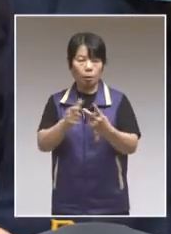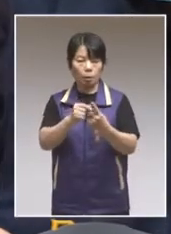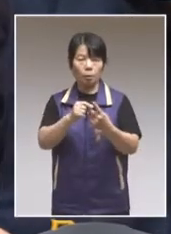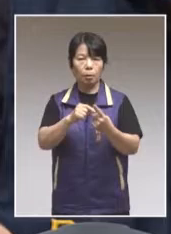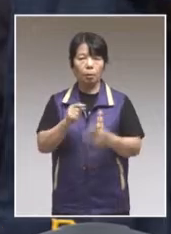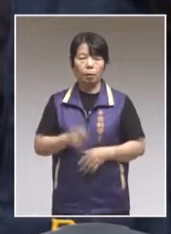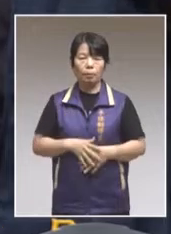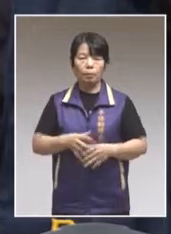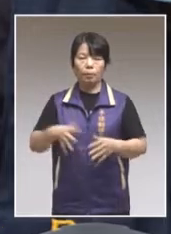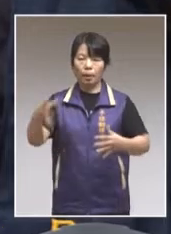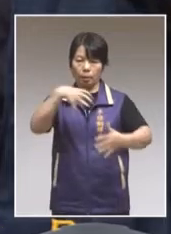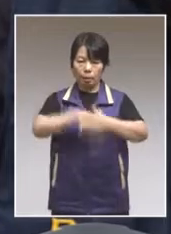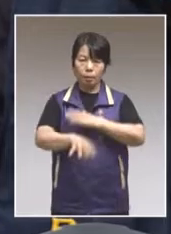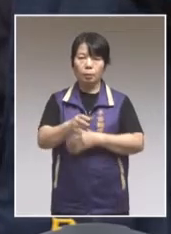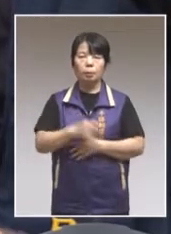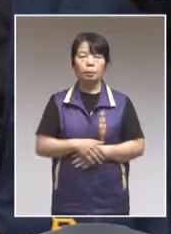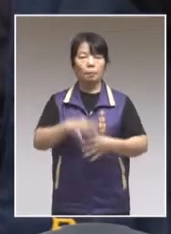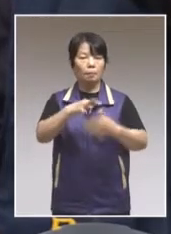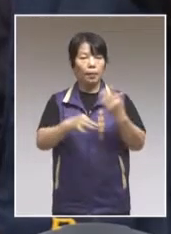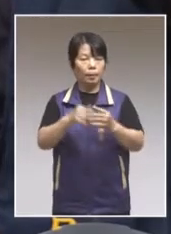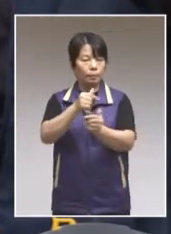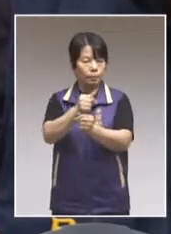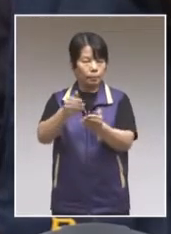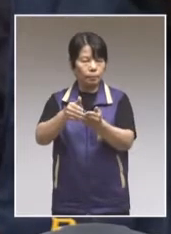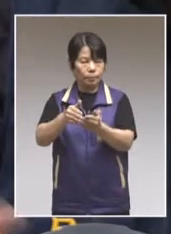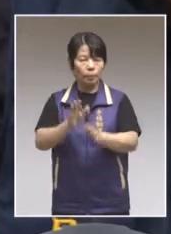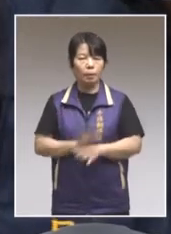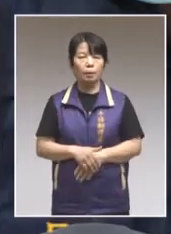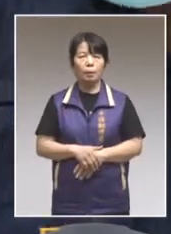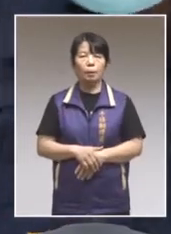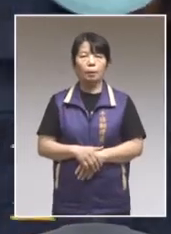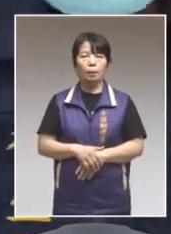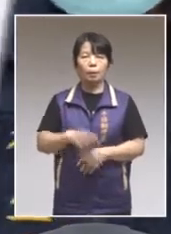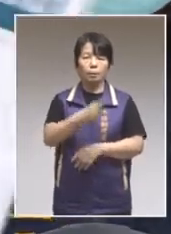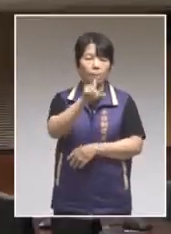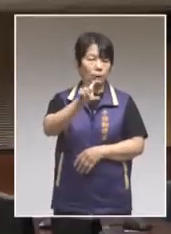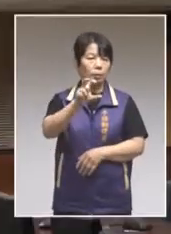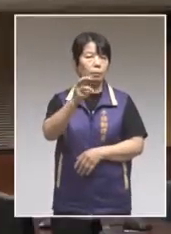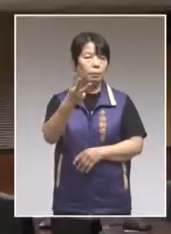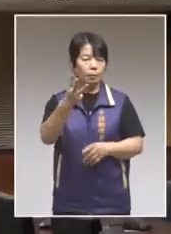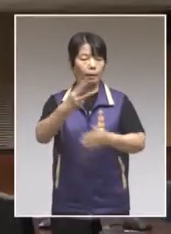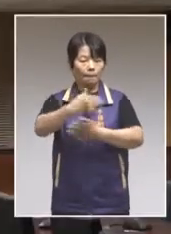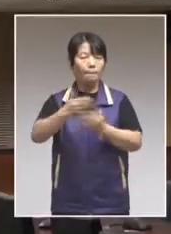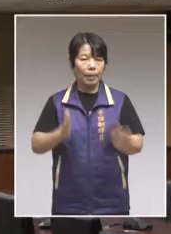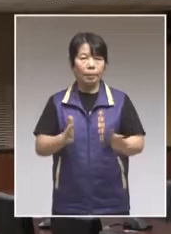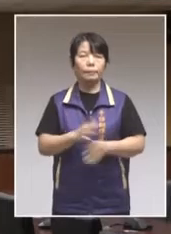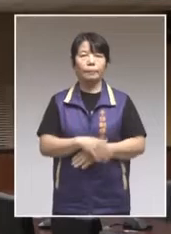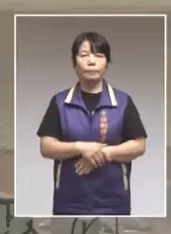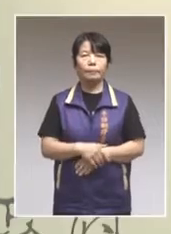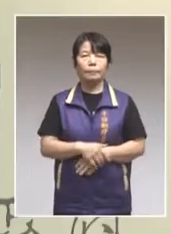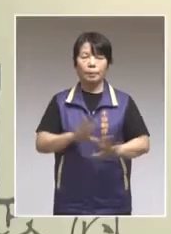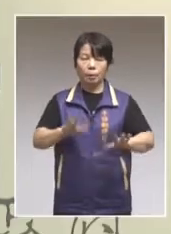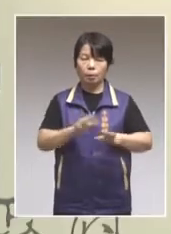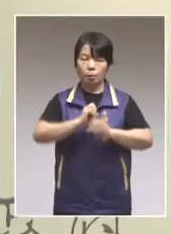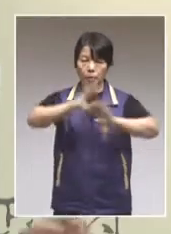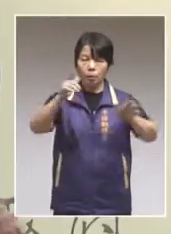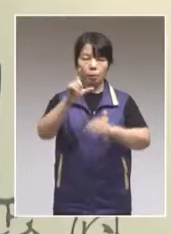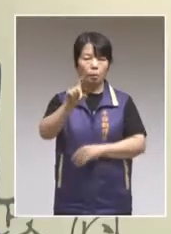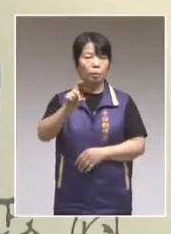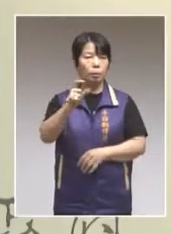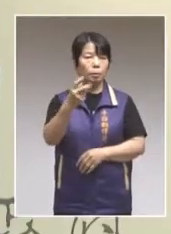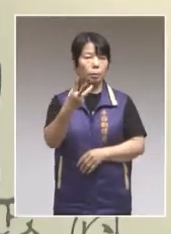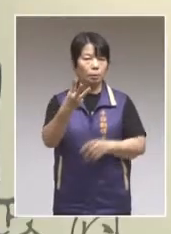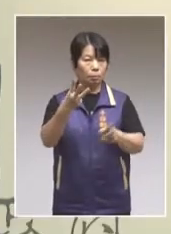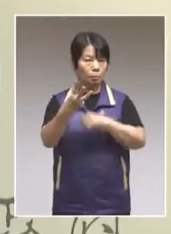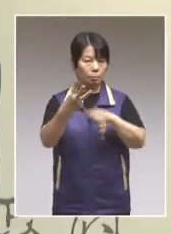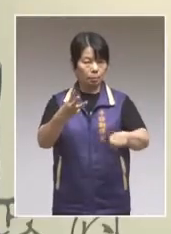为这防疫的标准。那班数的话173班。那在今天公布的63例的这个校园